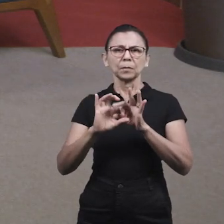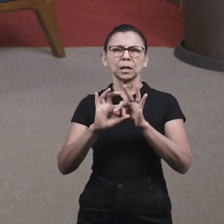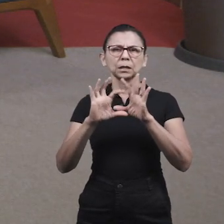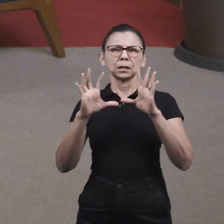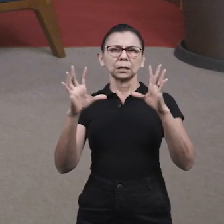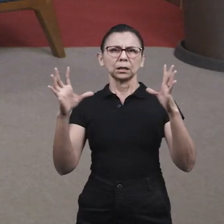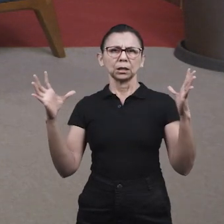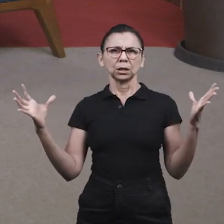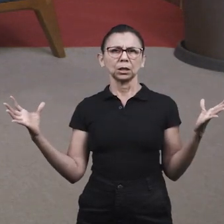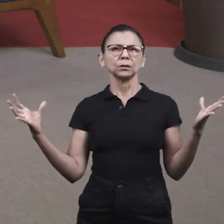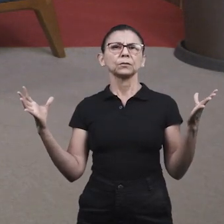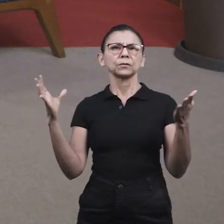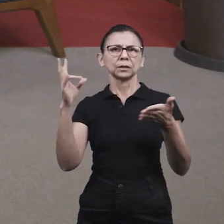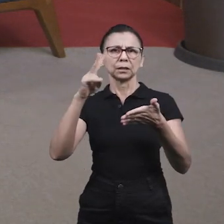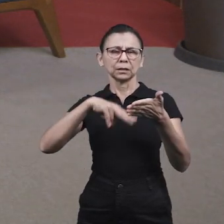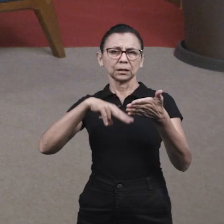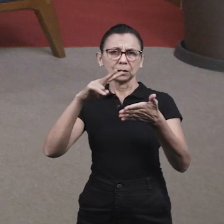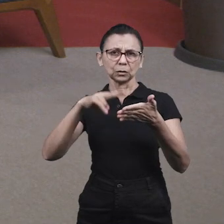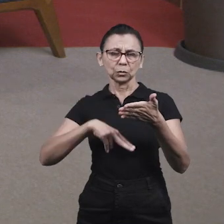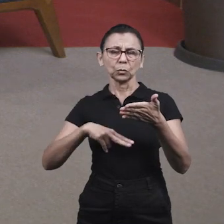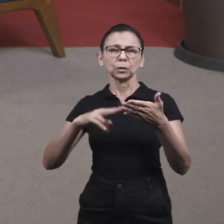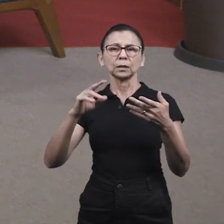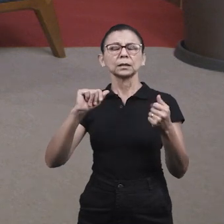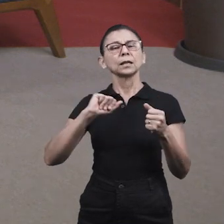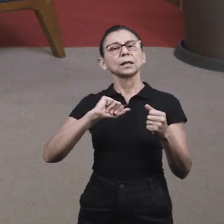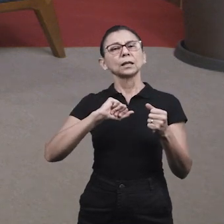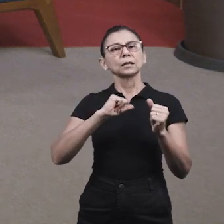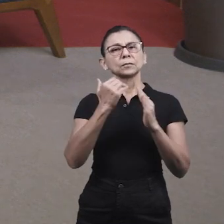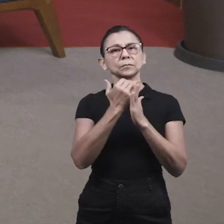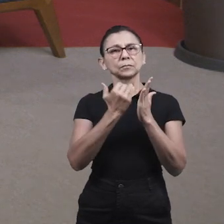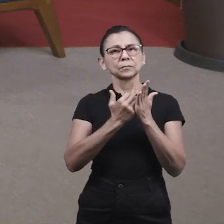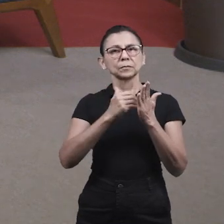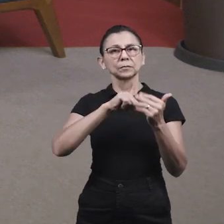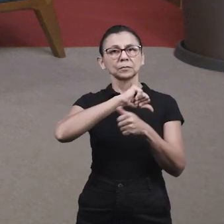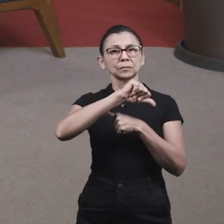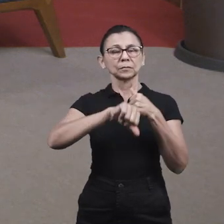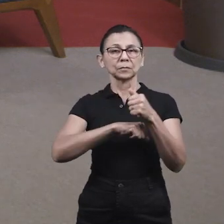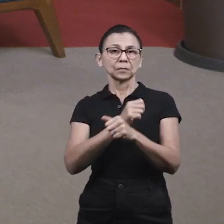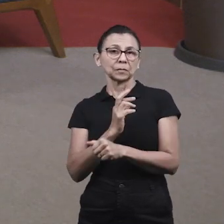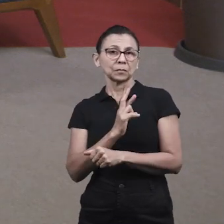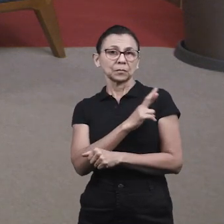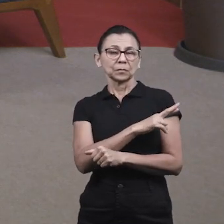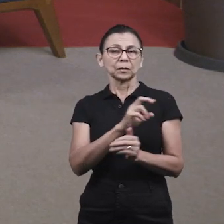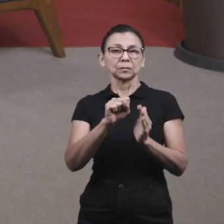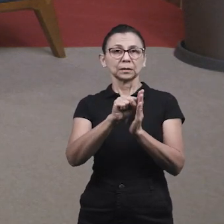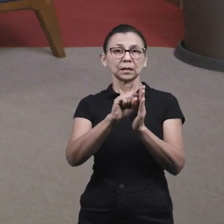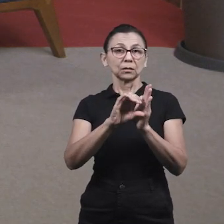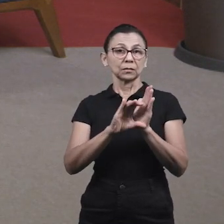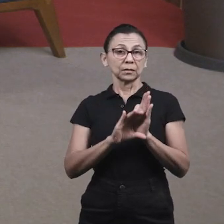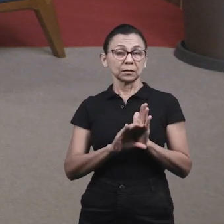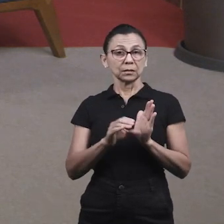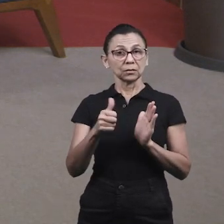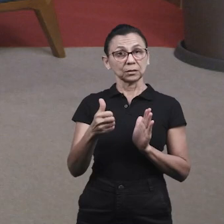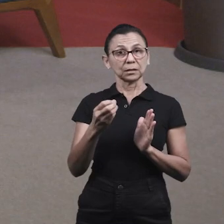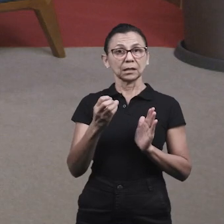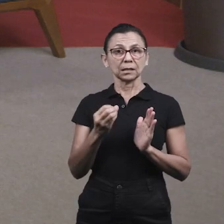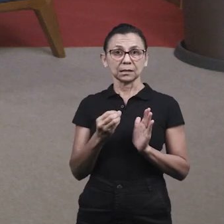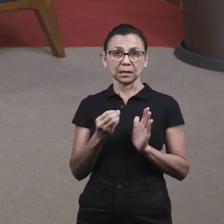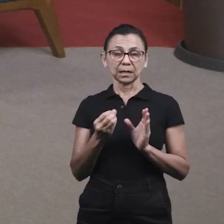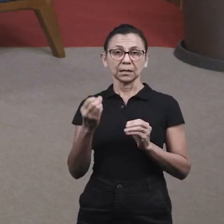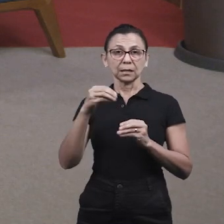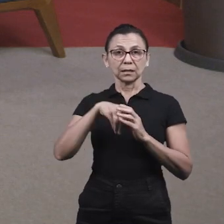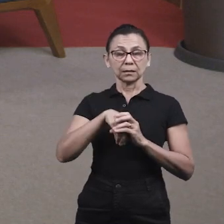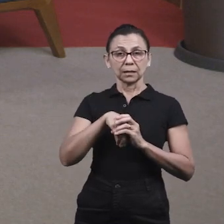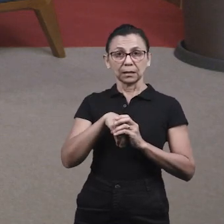sur le libre examen de l'écriture, un des principes de la réforme religieuse du XVIe siècle qui est basé complètement sur ce